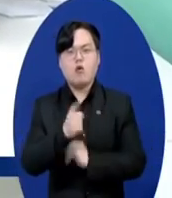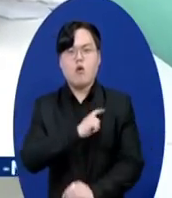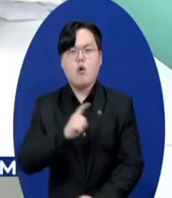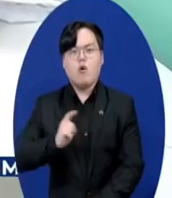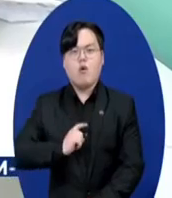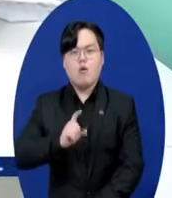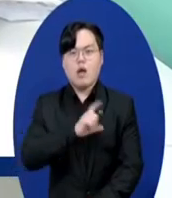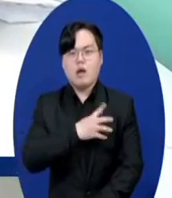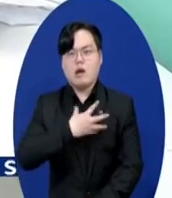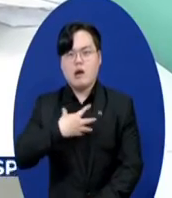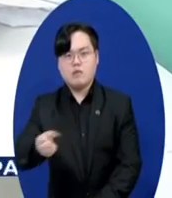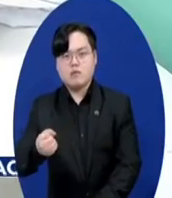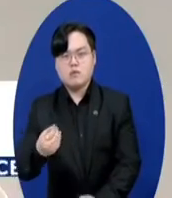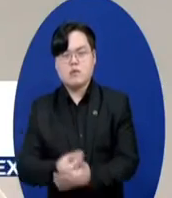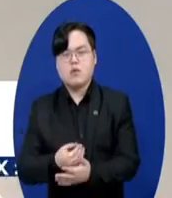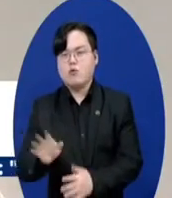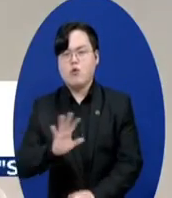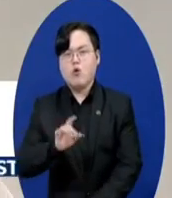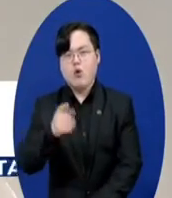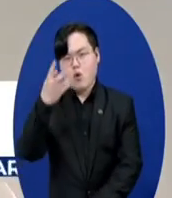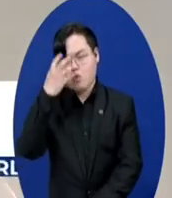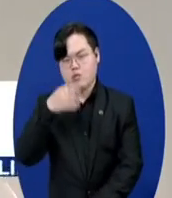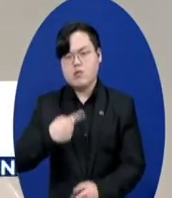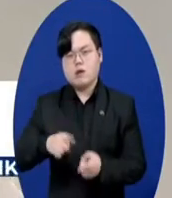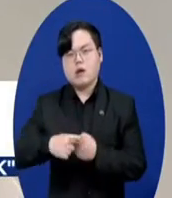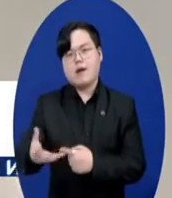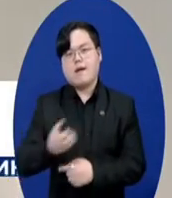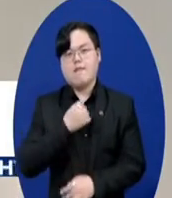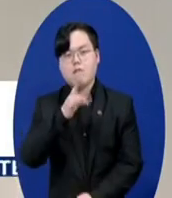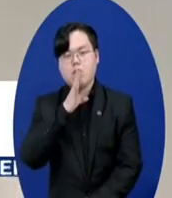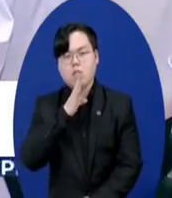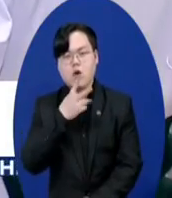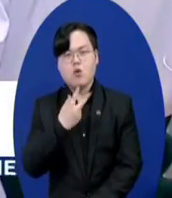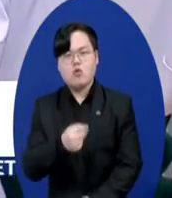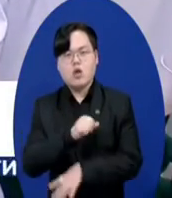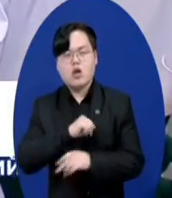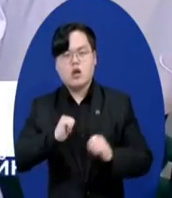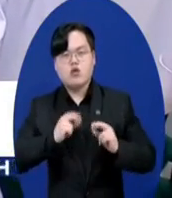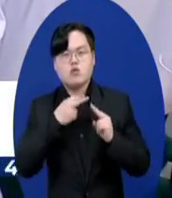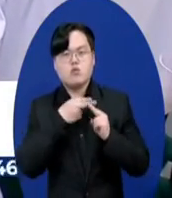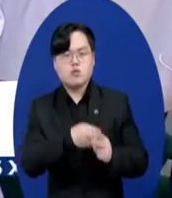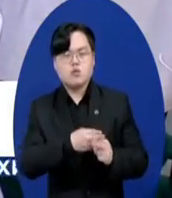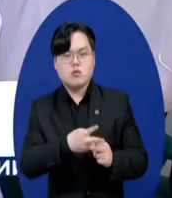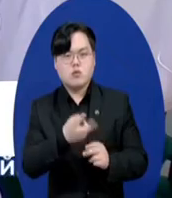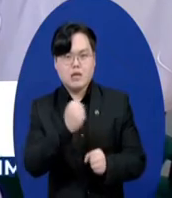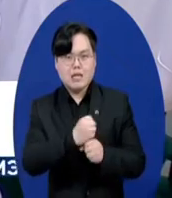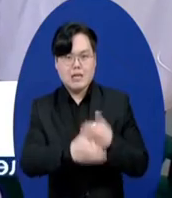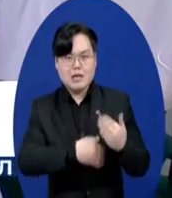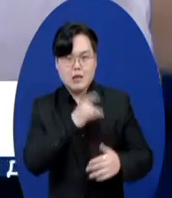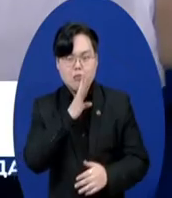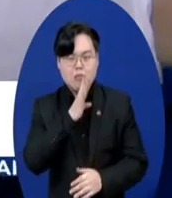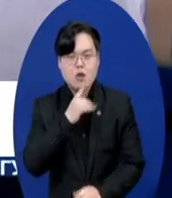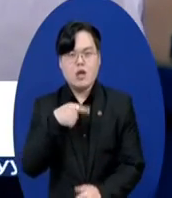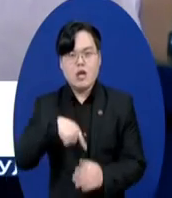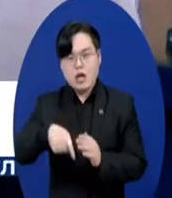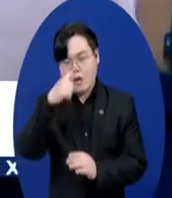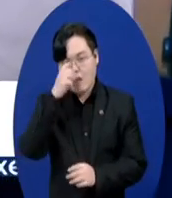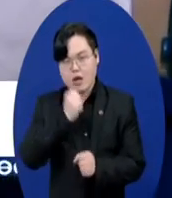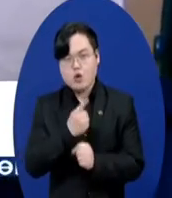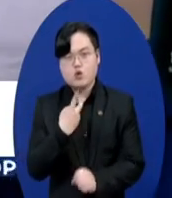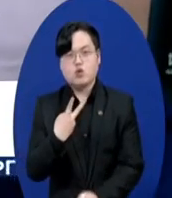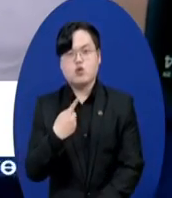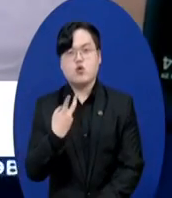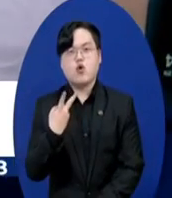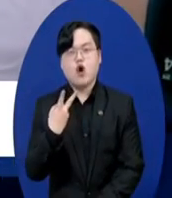бүртгэлтэй Эрдэнэт Медипас эмнэлгийг улсын өмчлөгчд буцаа авч бүсийн тухайн эмчилгээний төв болгоно. Энэ эмнэлэгт ажилтгдагдах 120 гаруй эмч